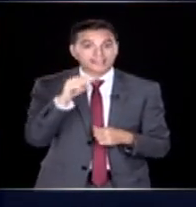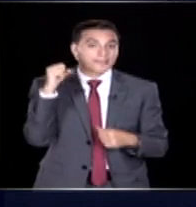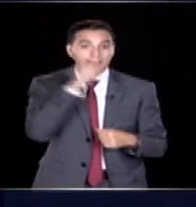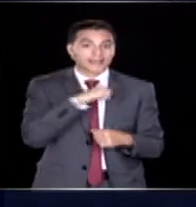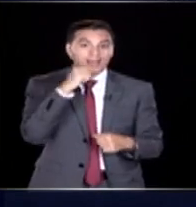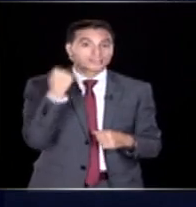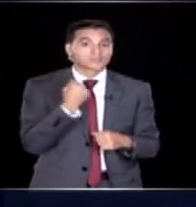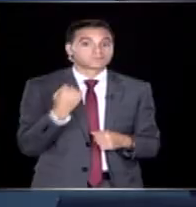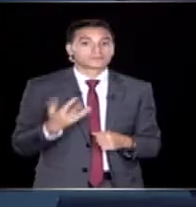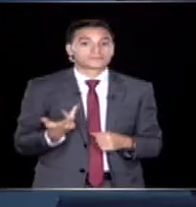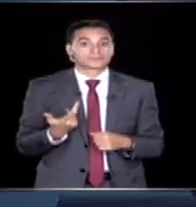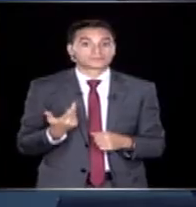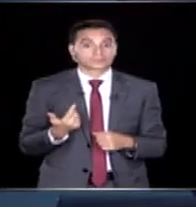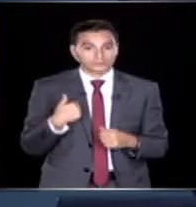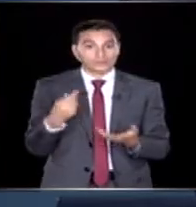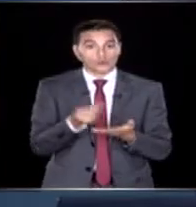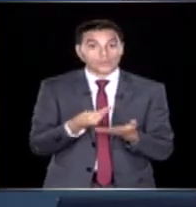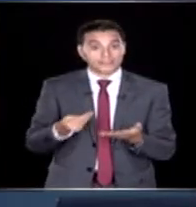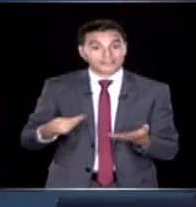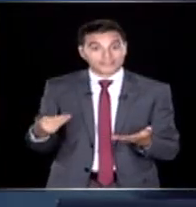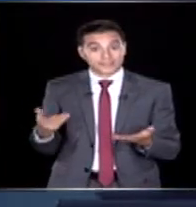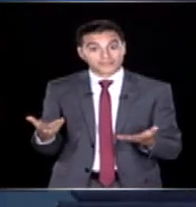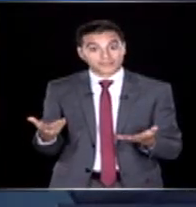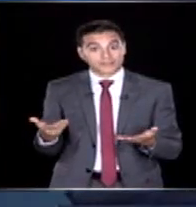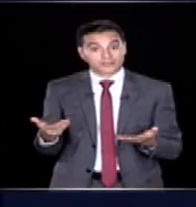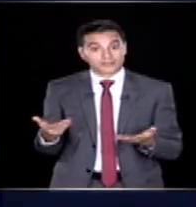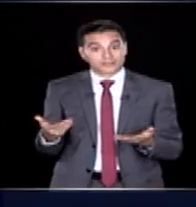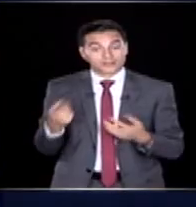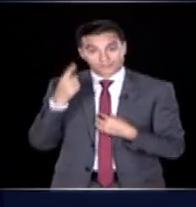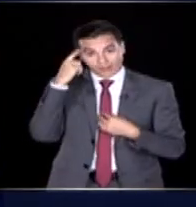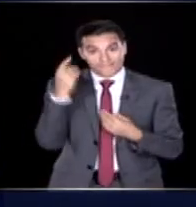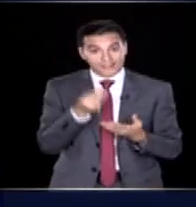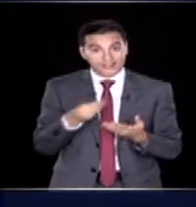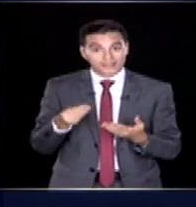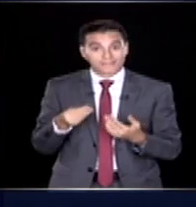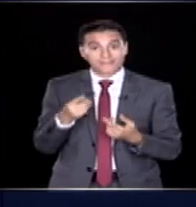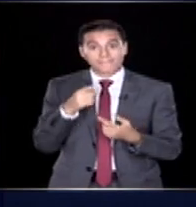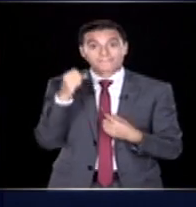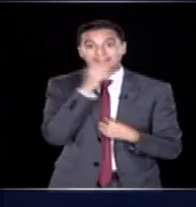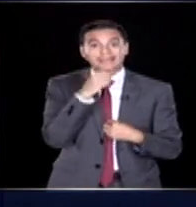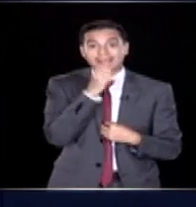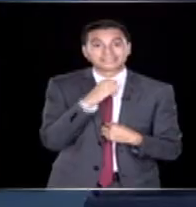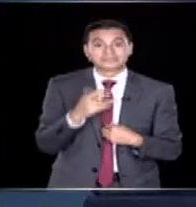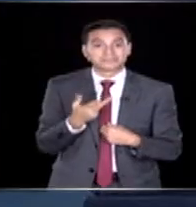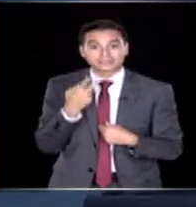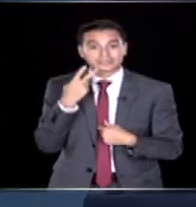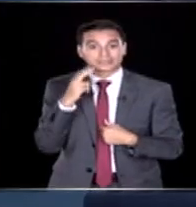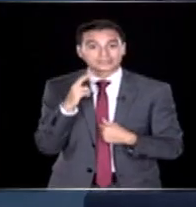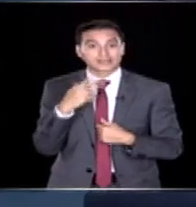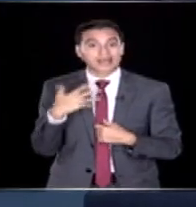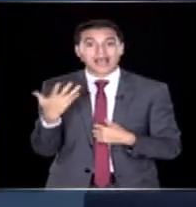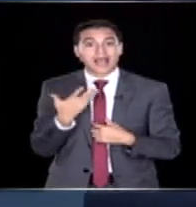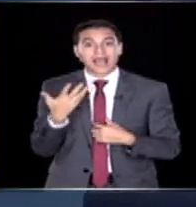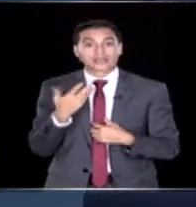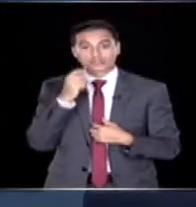بتغني. وبرسم كمان. وبترسمي؟ بعرف الون. تعرفي تلوني؟ طب بتحبي تغني لمين؟ يعني اي